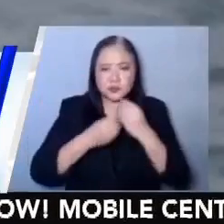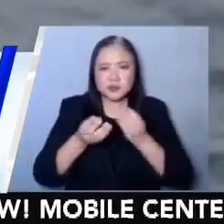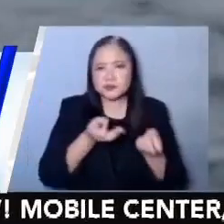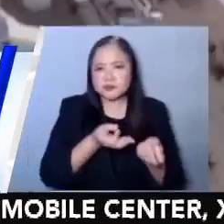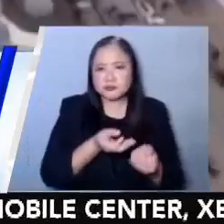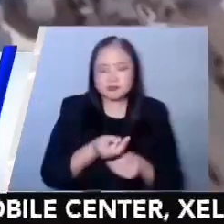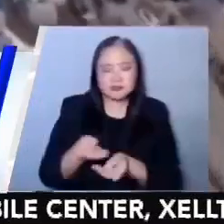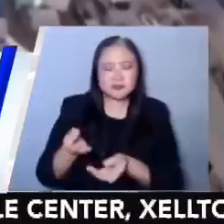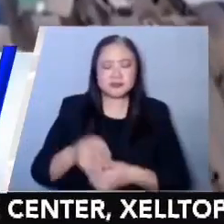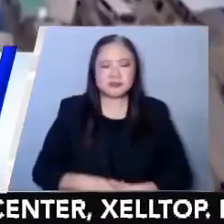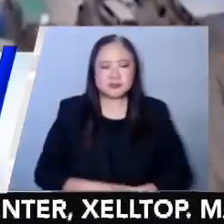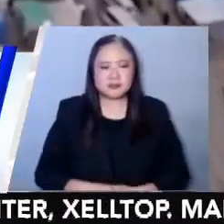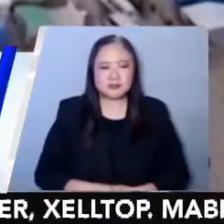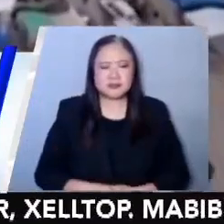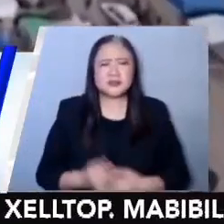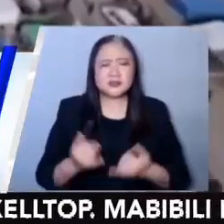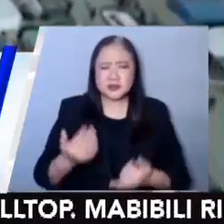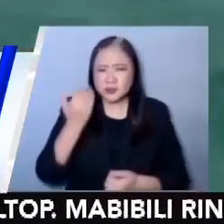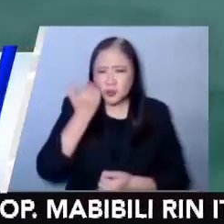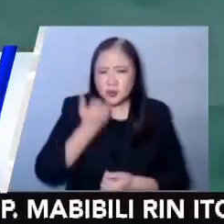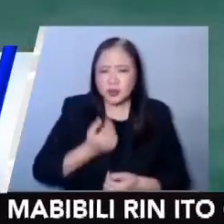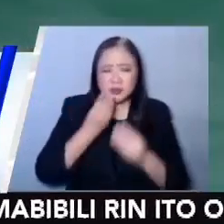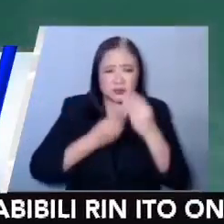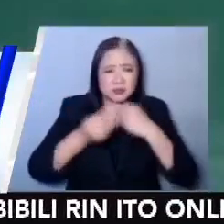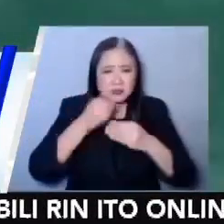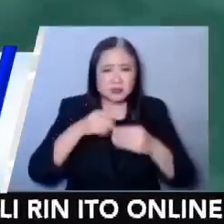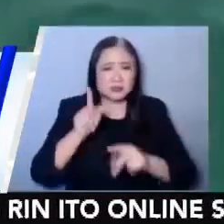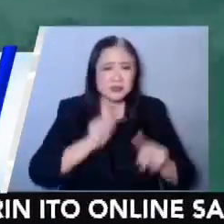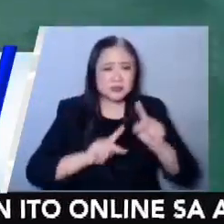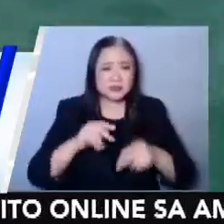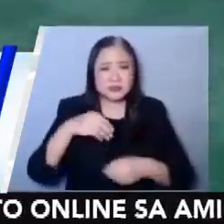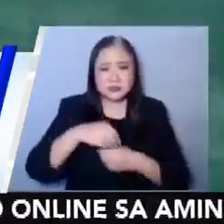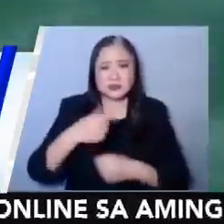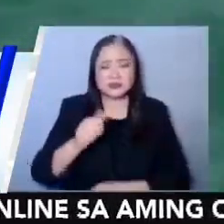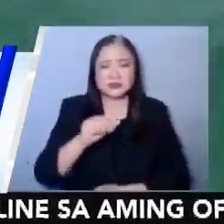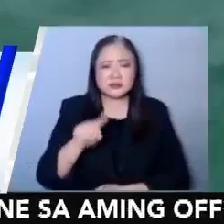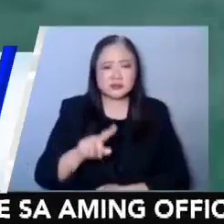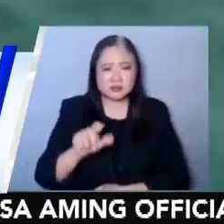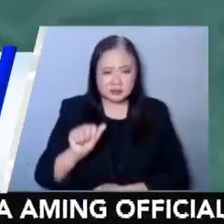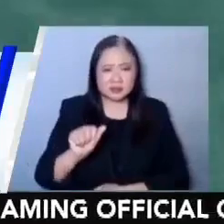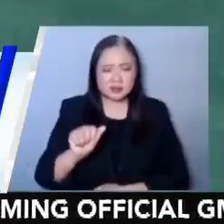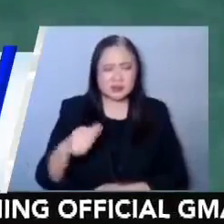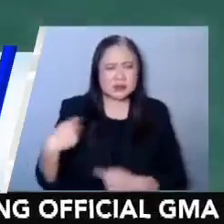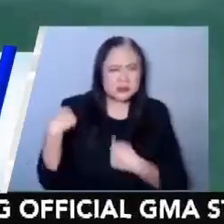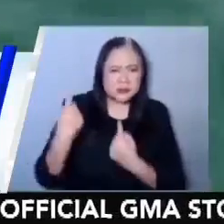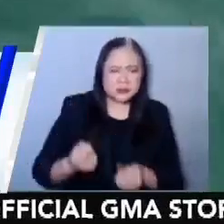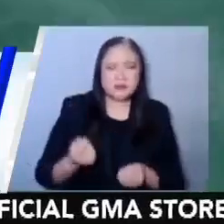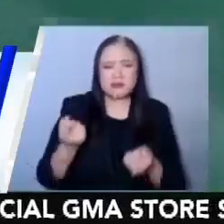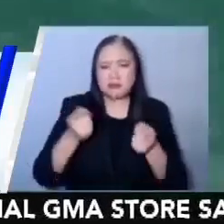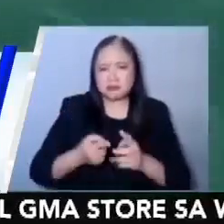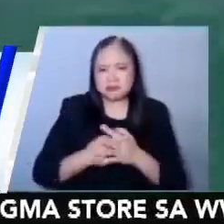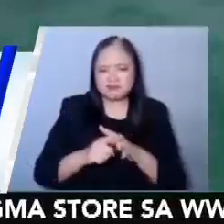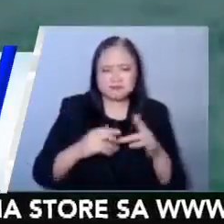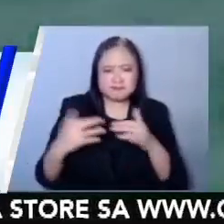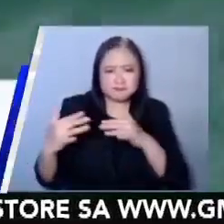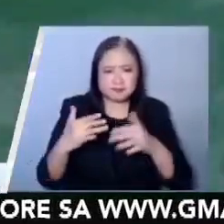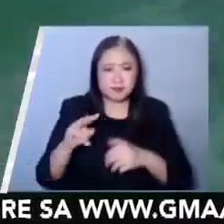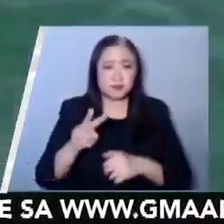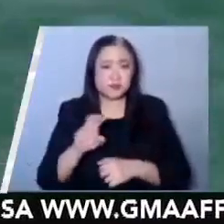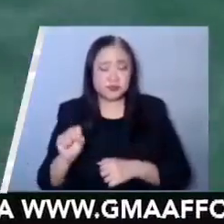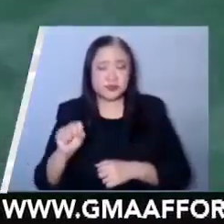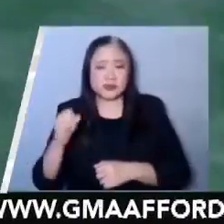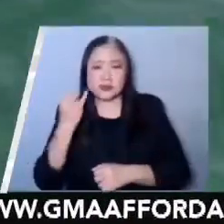sa kakulangan ng supply ng pagkain ang mga nasa Gaza mula nang sumiklab ang gyera sa pagitan ng Israel at